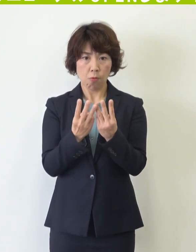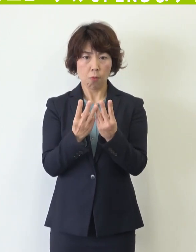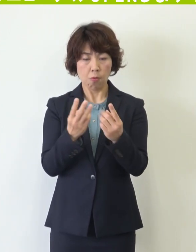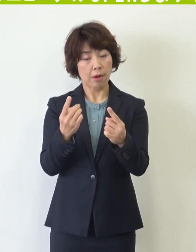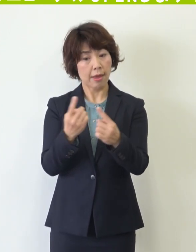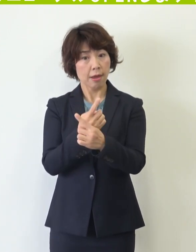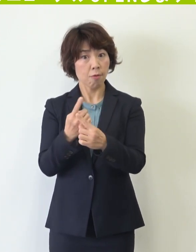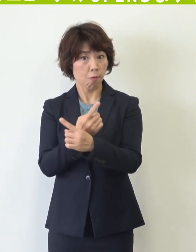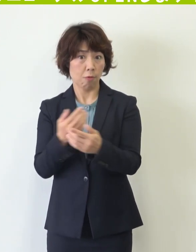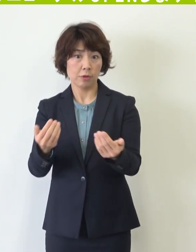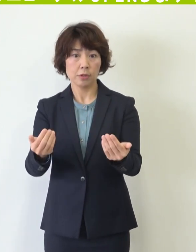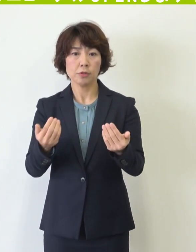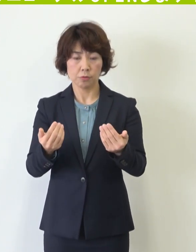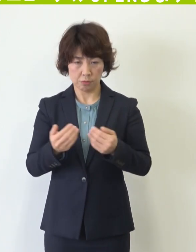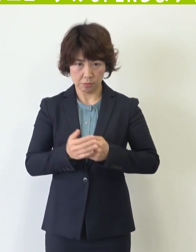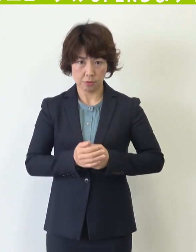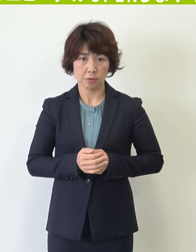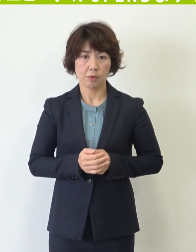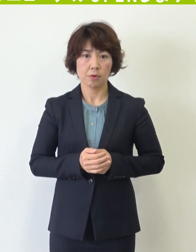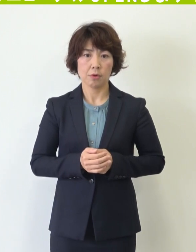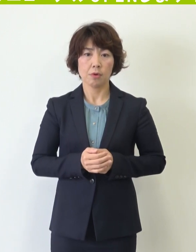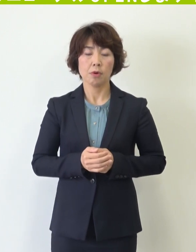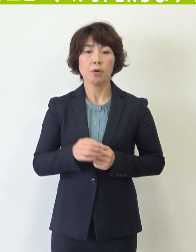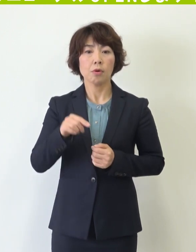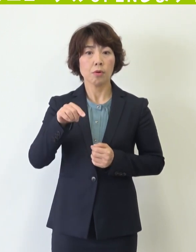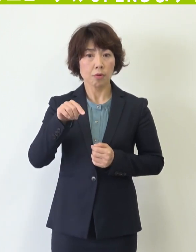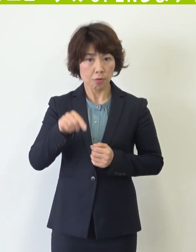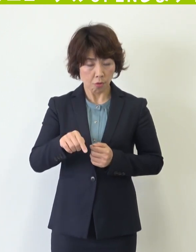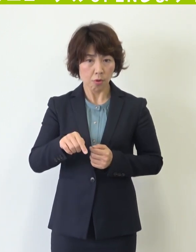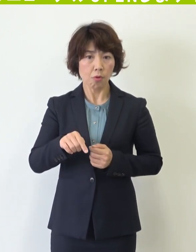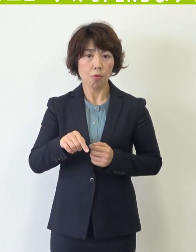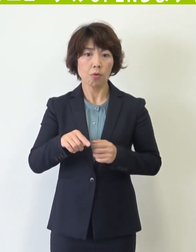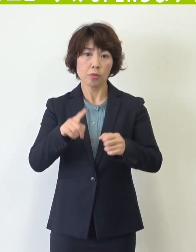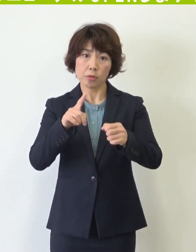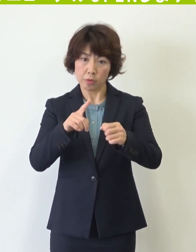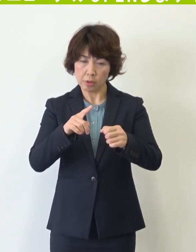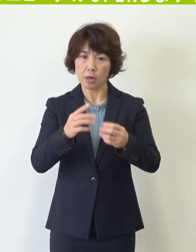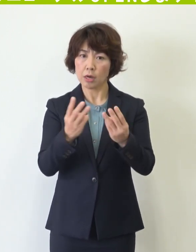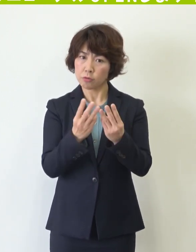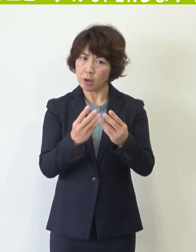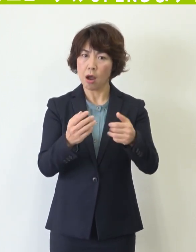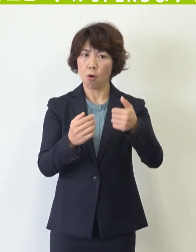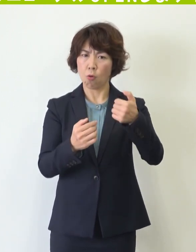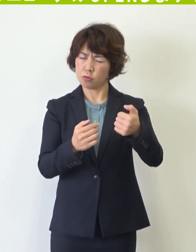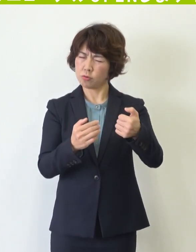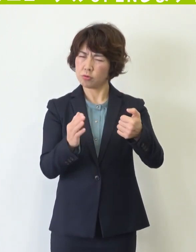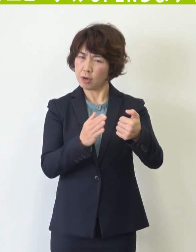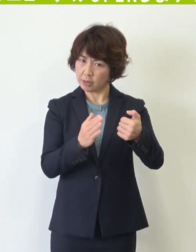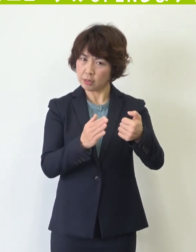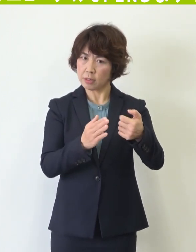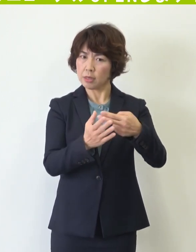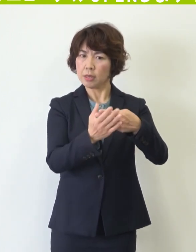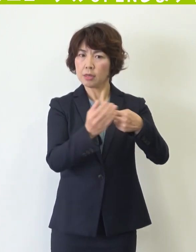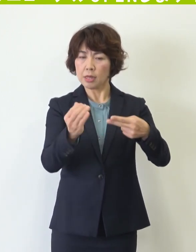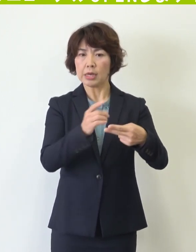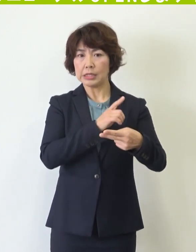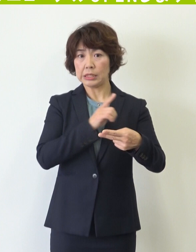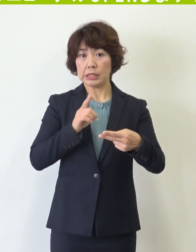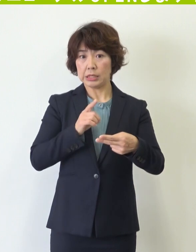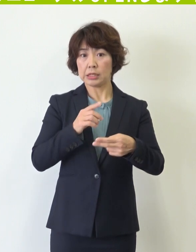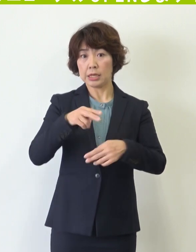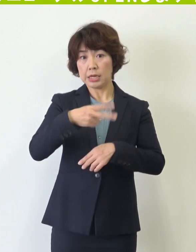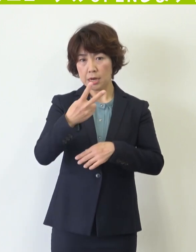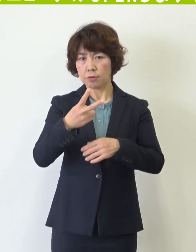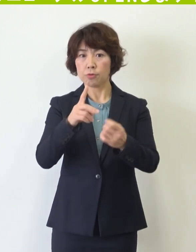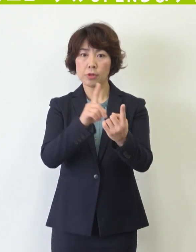暗証番号のですね変更をする作業が回りましてこれが50件ぐらいかなということでまぁ概ね1日